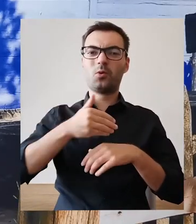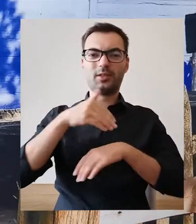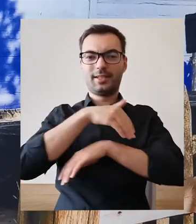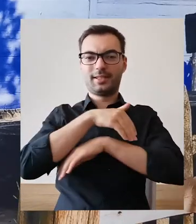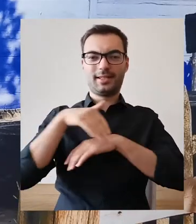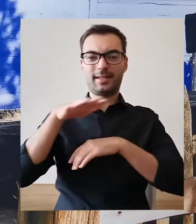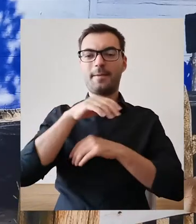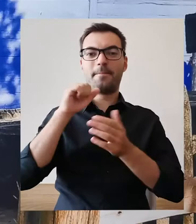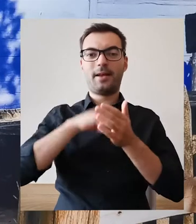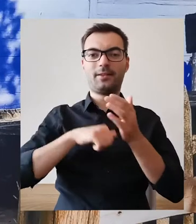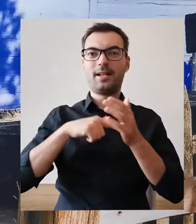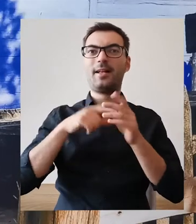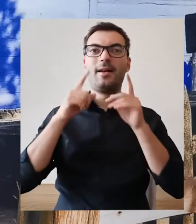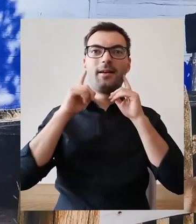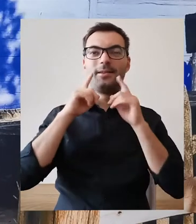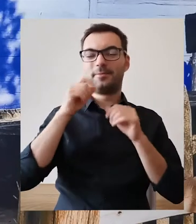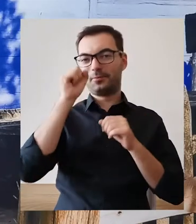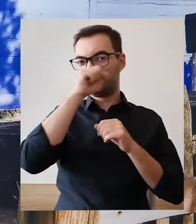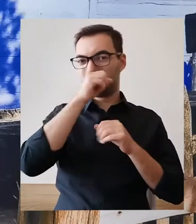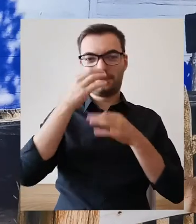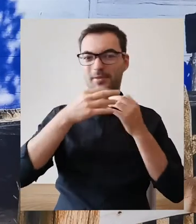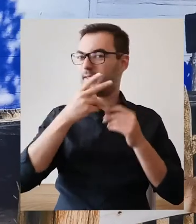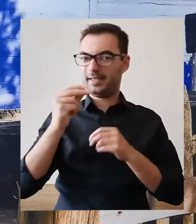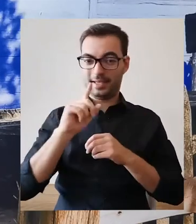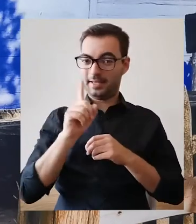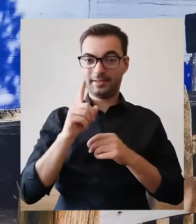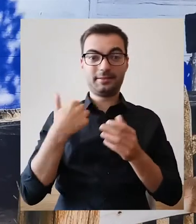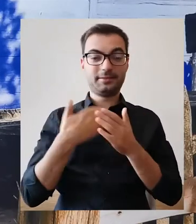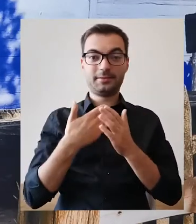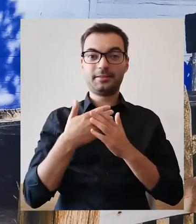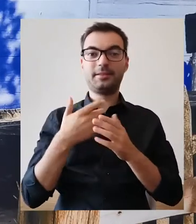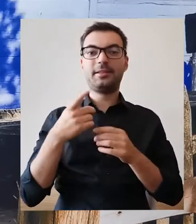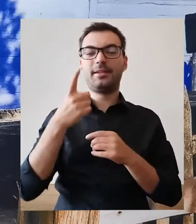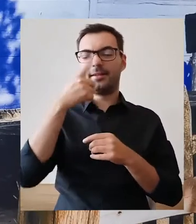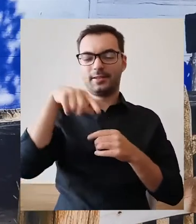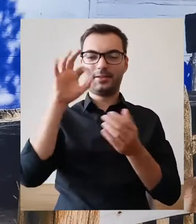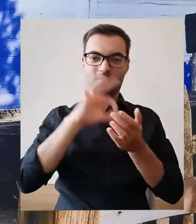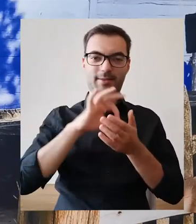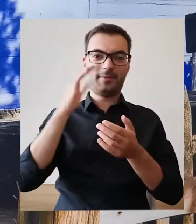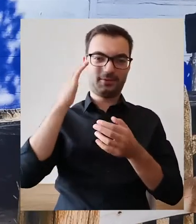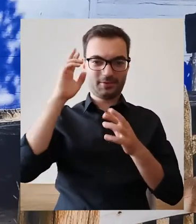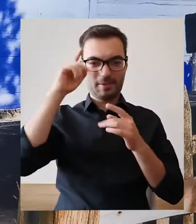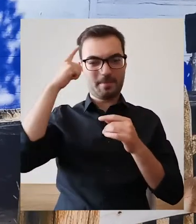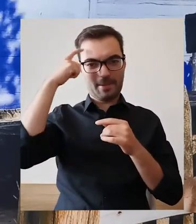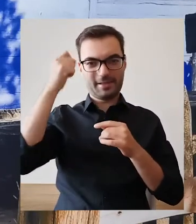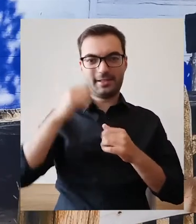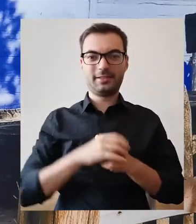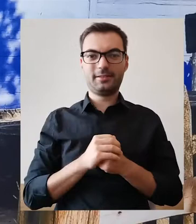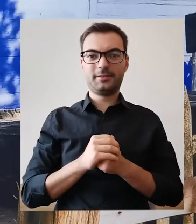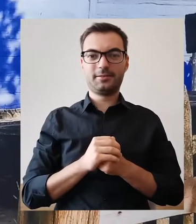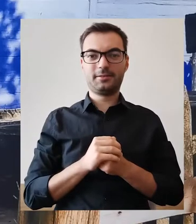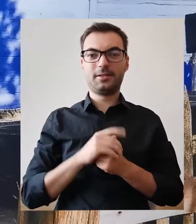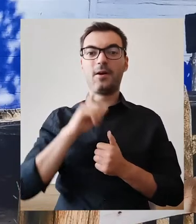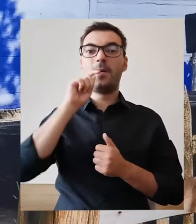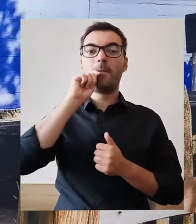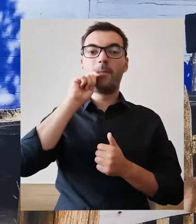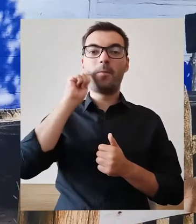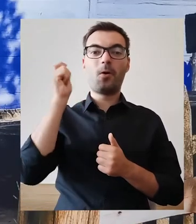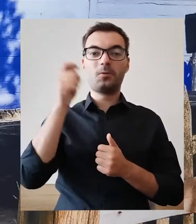wbrew pozorom to co mówię to nie jest żadnym masło maślane ponieważ jak z pewnością państwo świetnie pamiętają